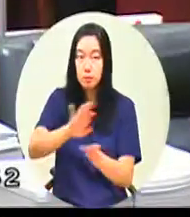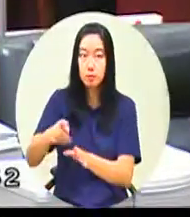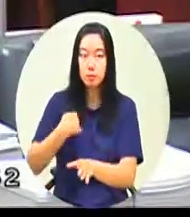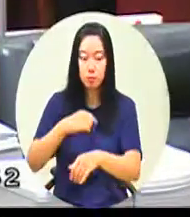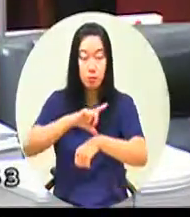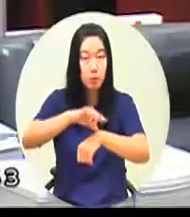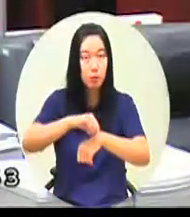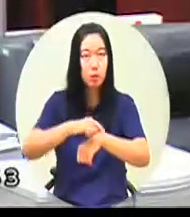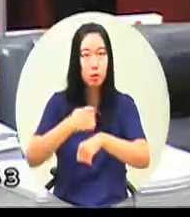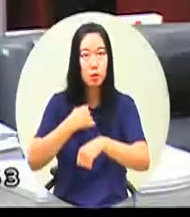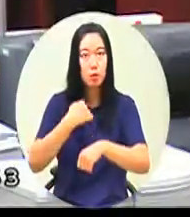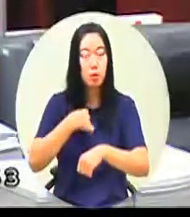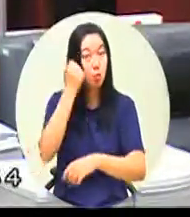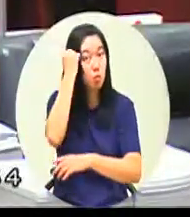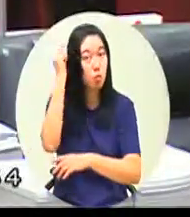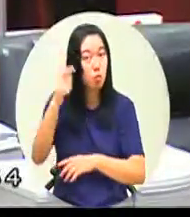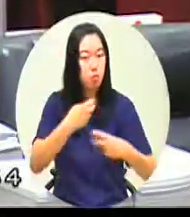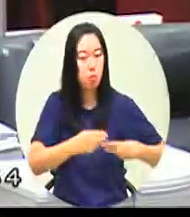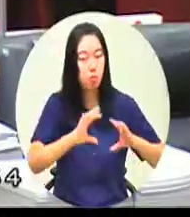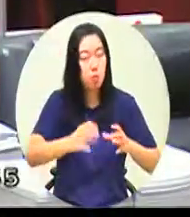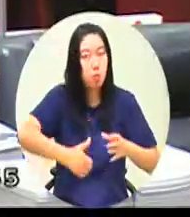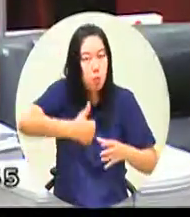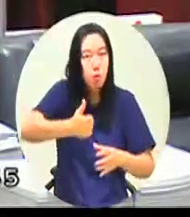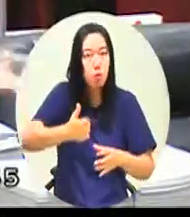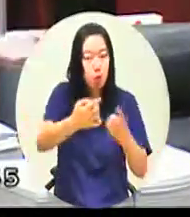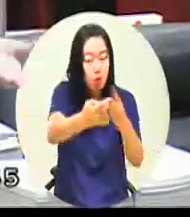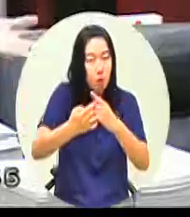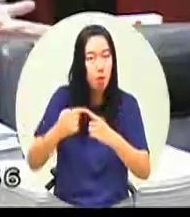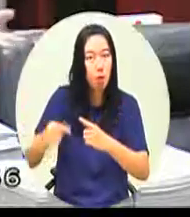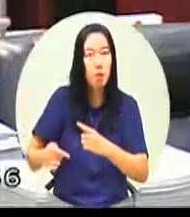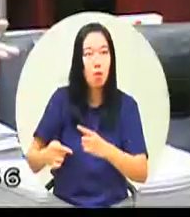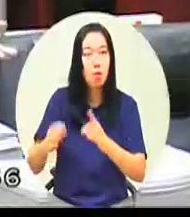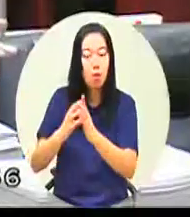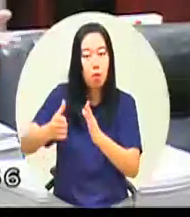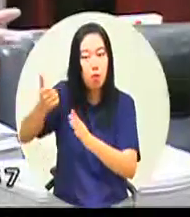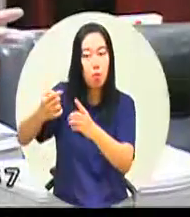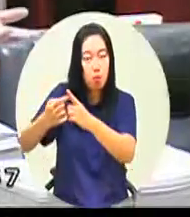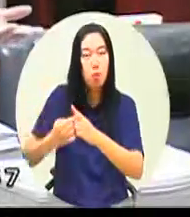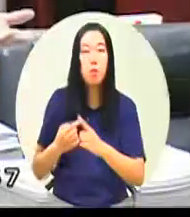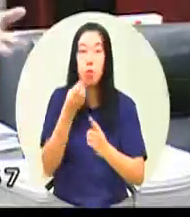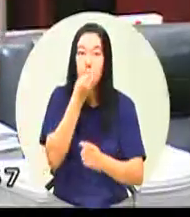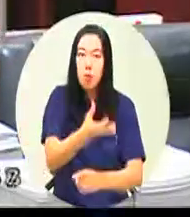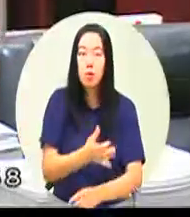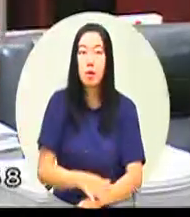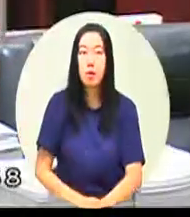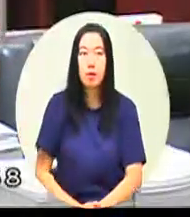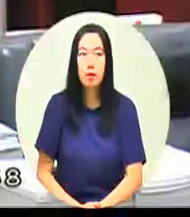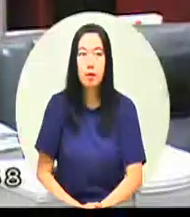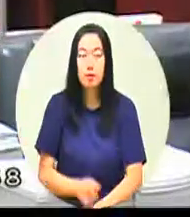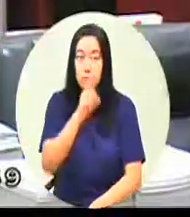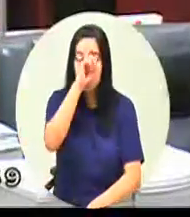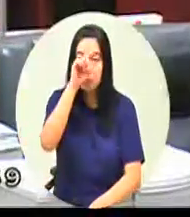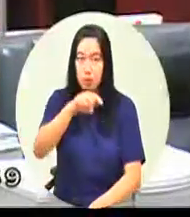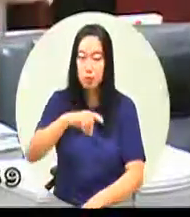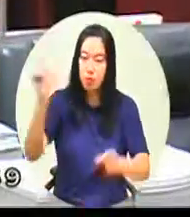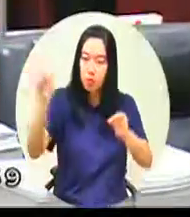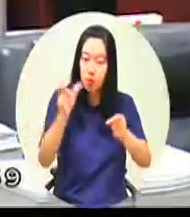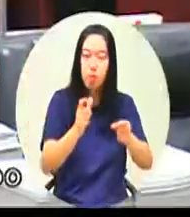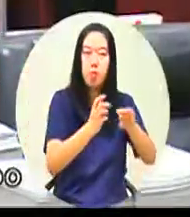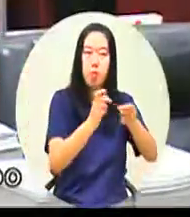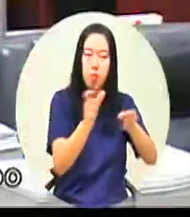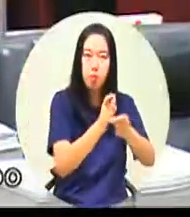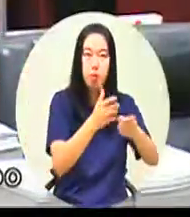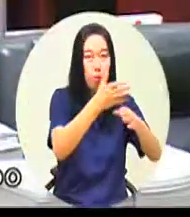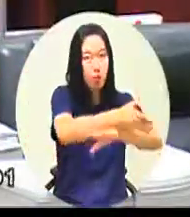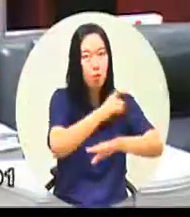面记得总统过来的时候，包括市长、局长也在这里讲嘛嘛希望讲希望说台风一过的时候，他们要把握